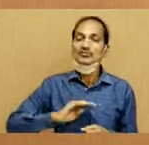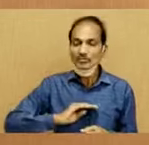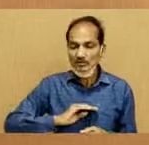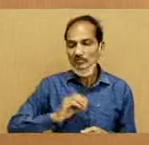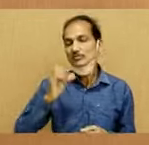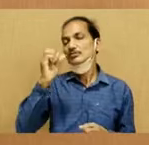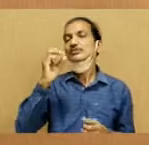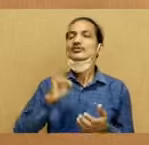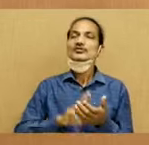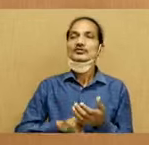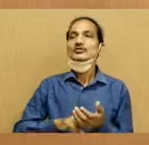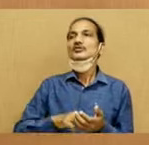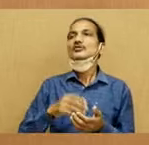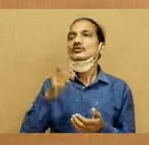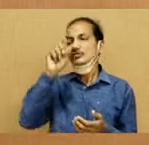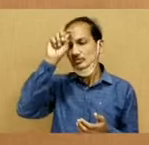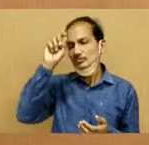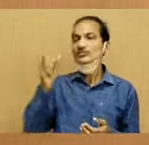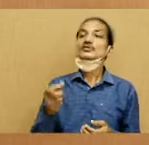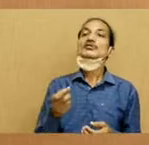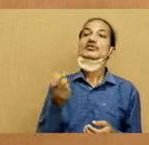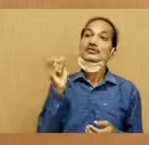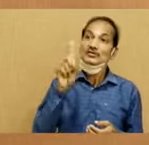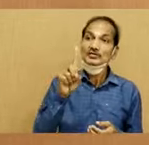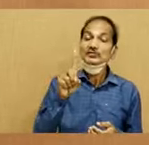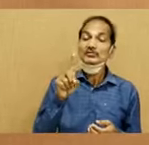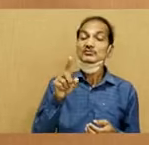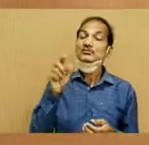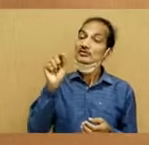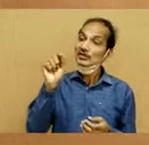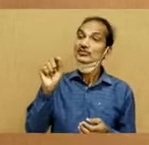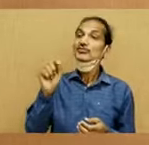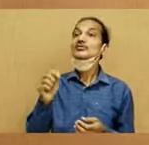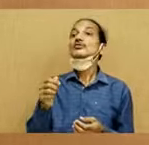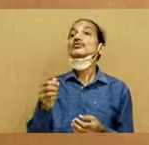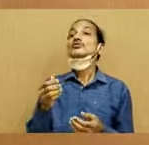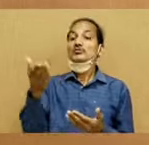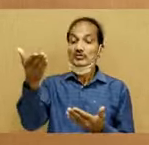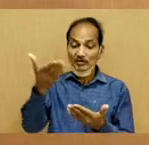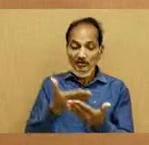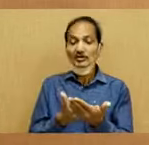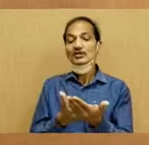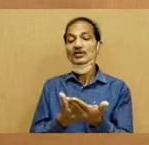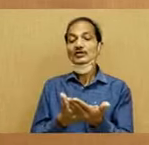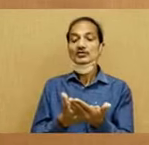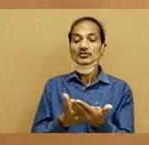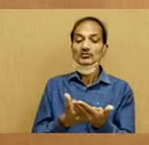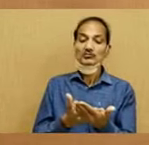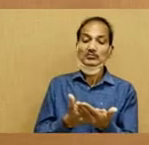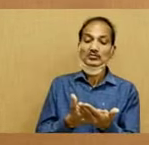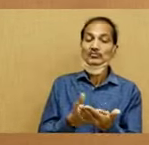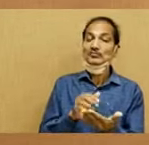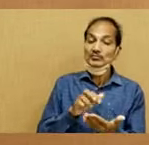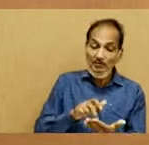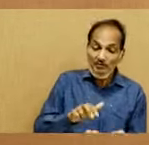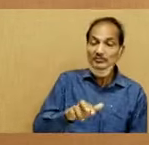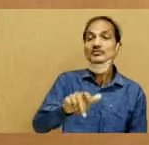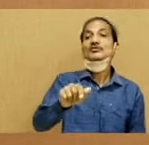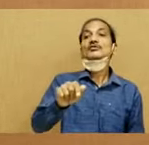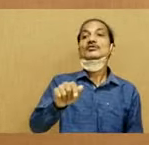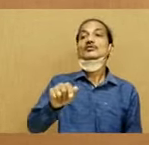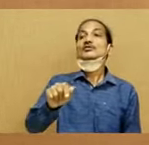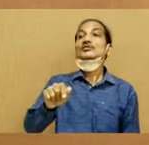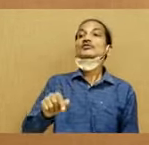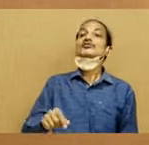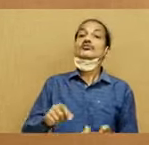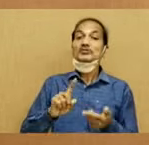ହୃଦୟଙ୍ଗମ କରିଛନ୍ତି ଏବଂ ତାକୁ ଗୋଟେ ଗାଇଡିଂ ପଏଣ୍ଟ ବୋଲି ଚାଲିଛନ୍ତି। ସେଟା ହେଲା, ଶତ୍ରୁକୁ ଆମେ ସମ୍ମାନର ଆଖିରେ